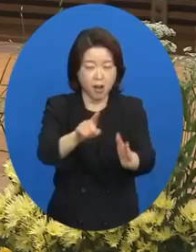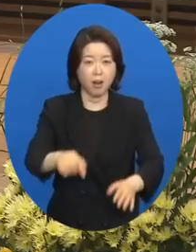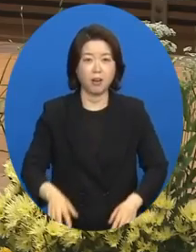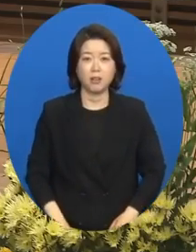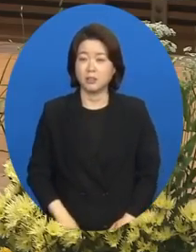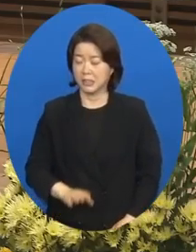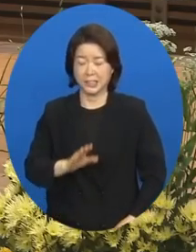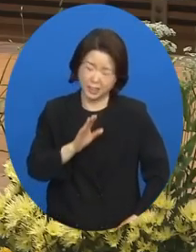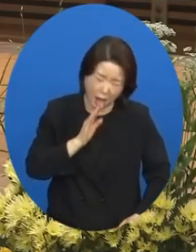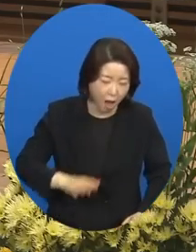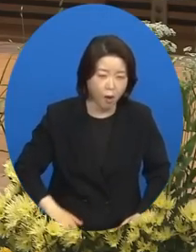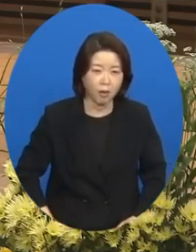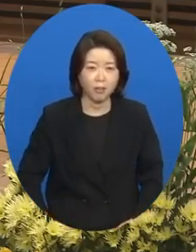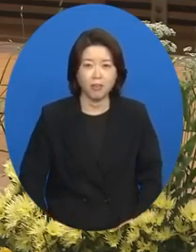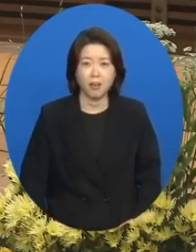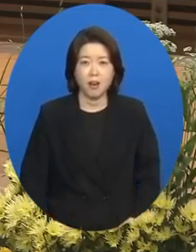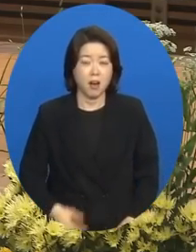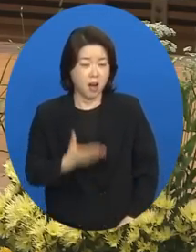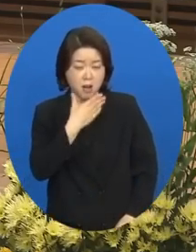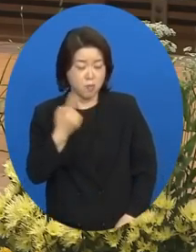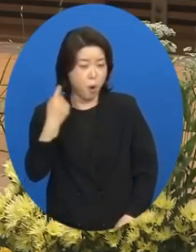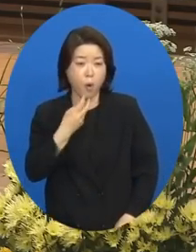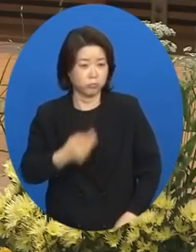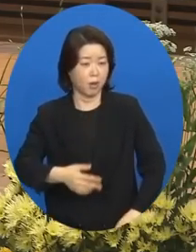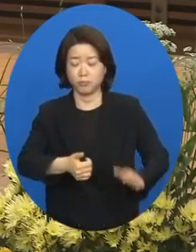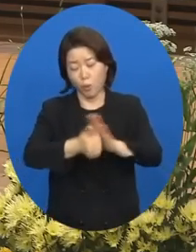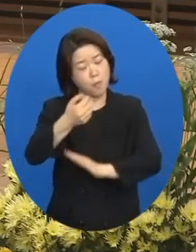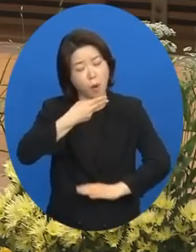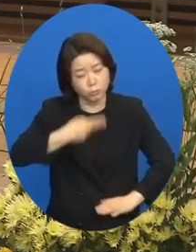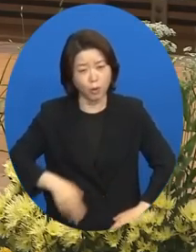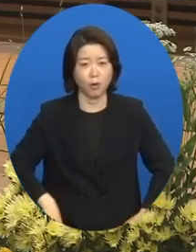진짜예요. 복음 없으면 소망 없는 겁니다.